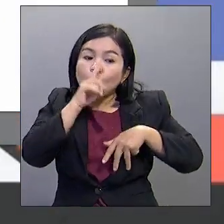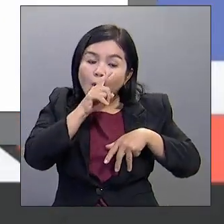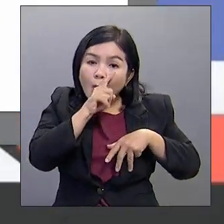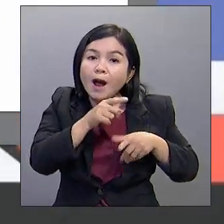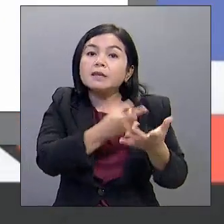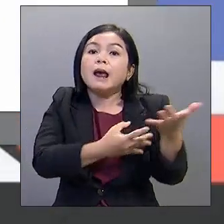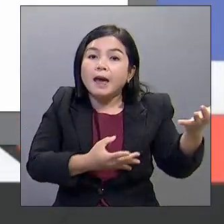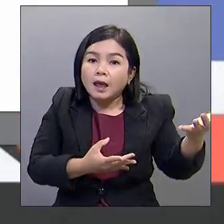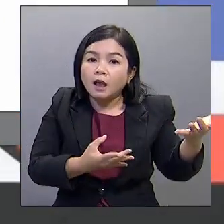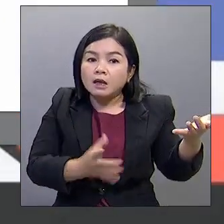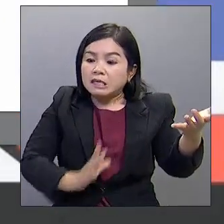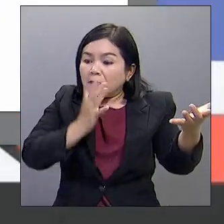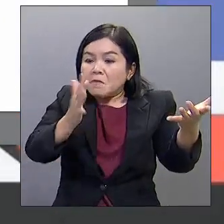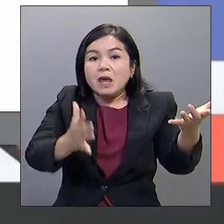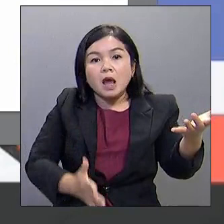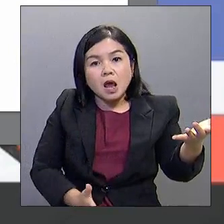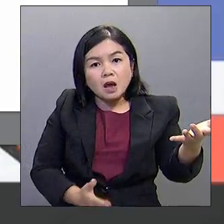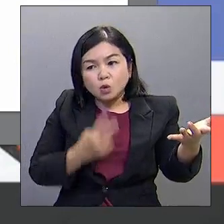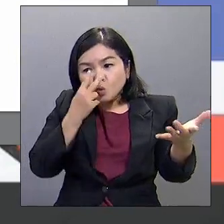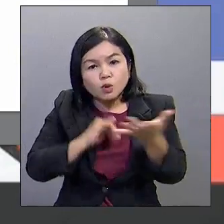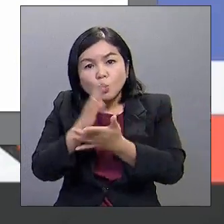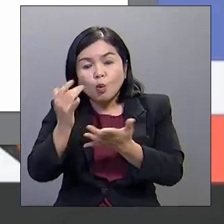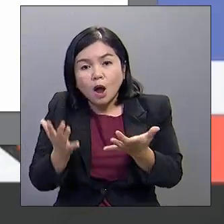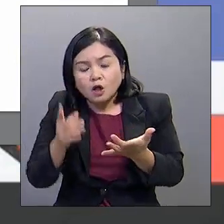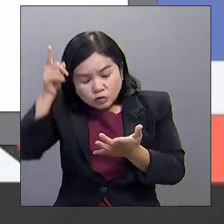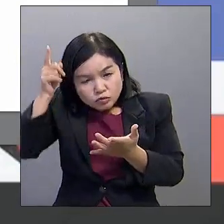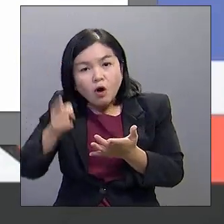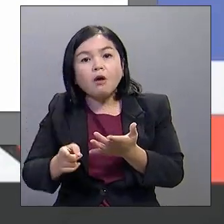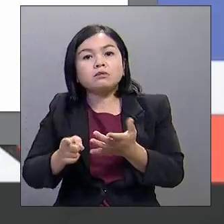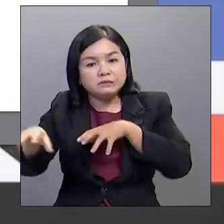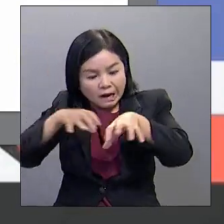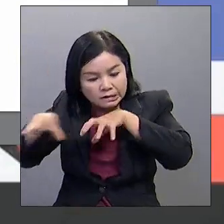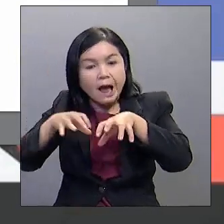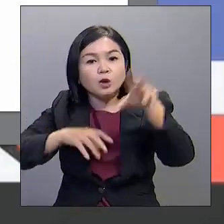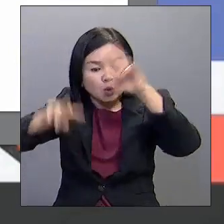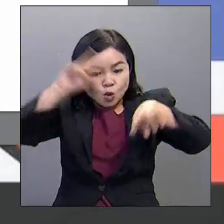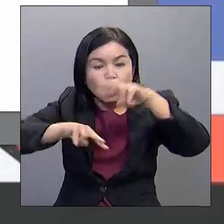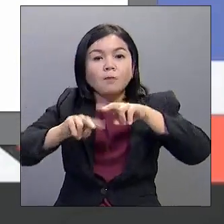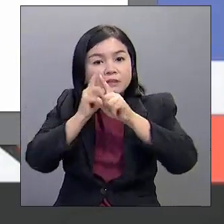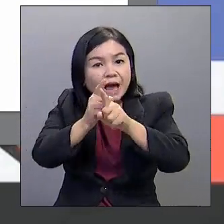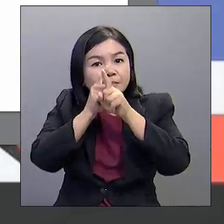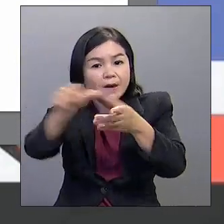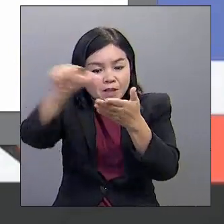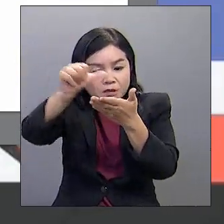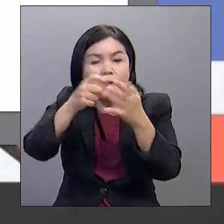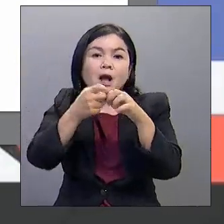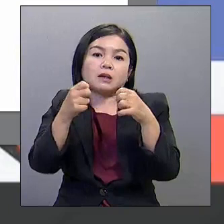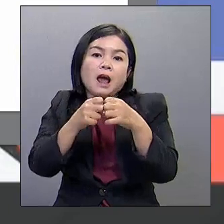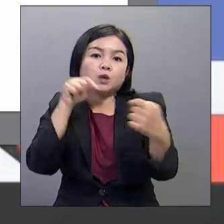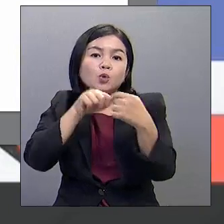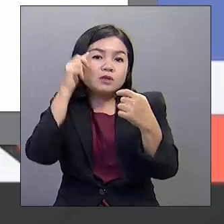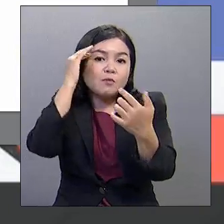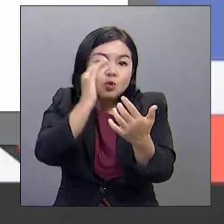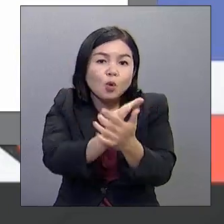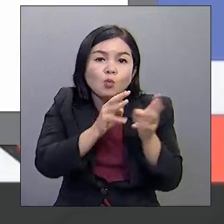ที่มันไม่สง่างามอะไรที่ไม่ชอบมาพากลต้องดำเนินการตรวจสอบทันทีแก้ไขทันทีครับการป